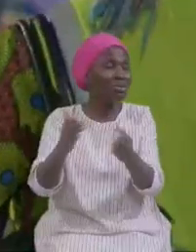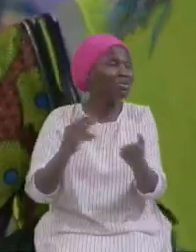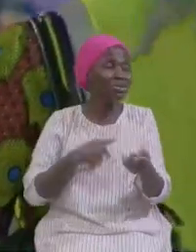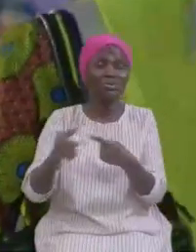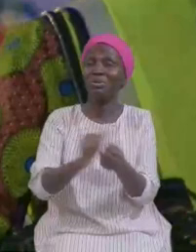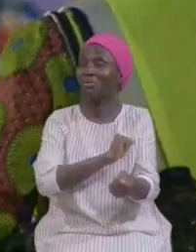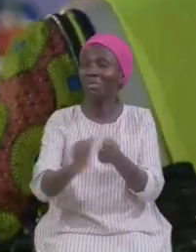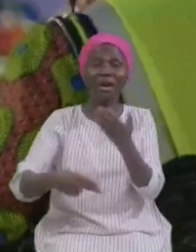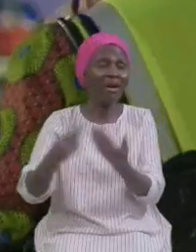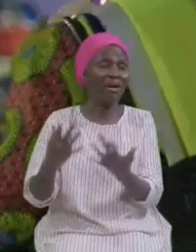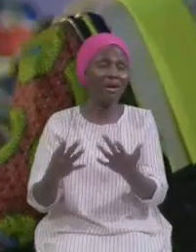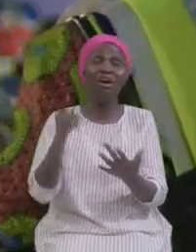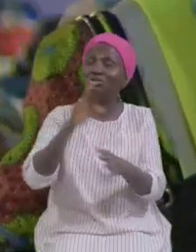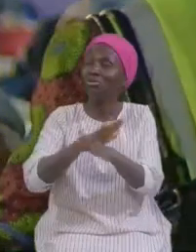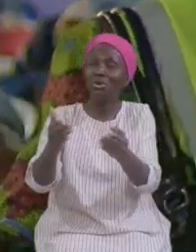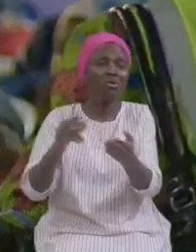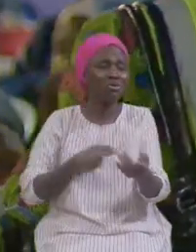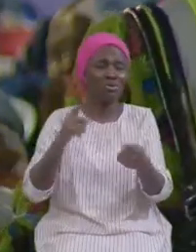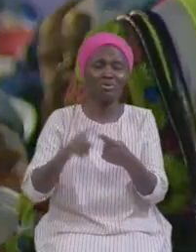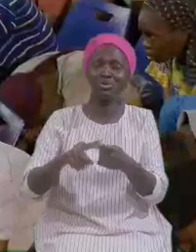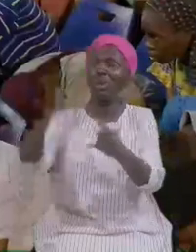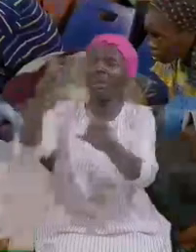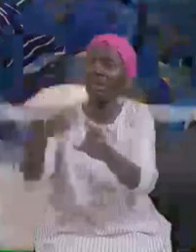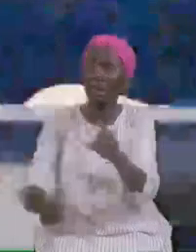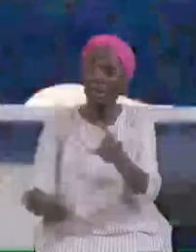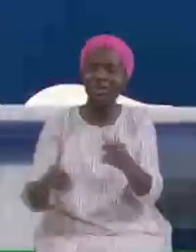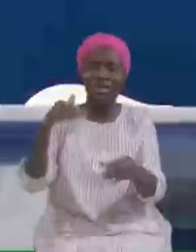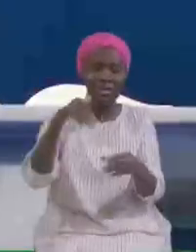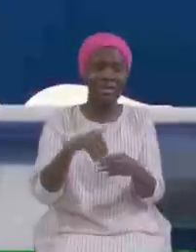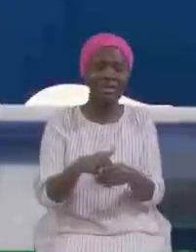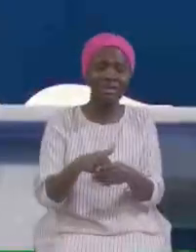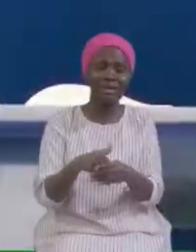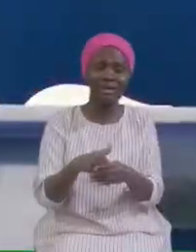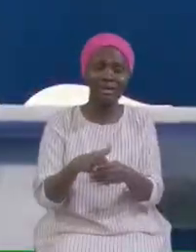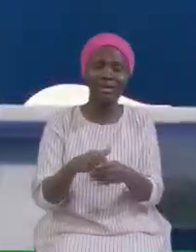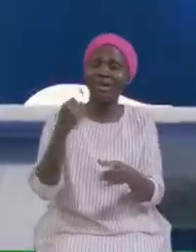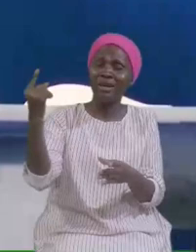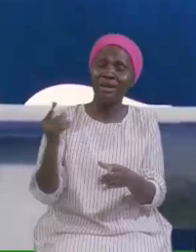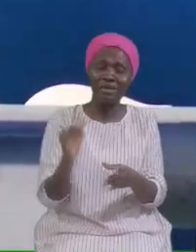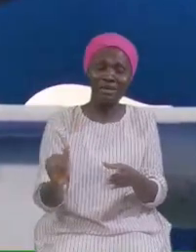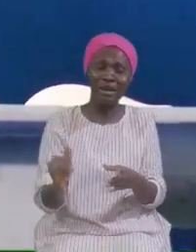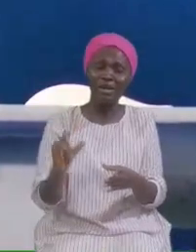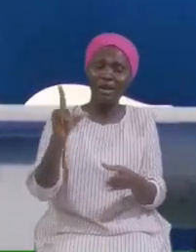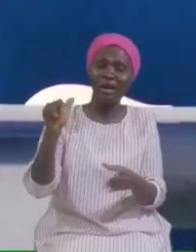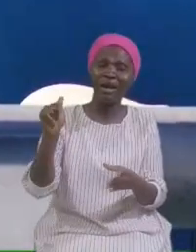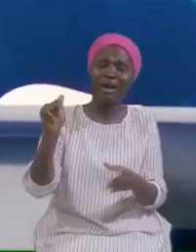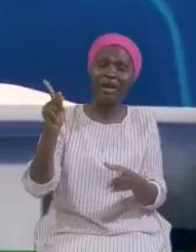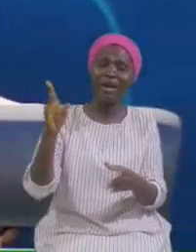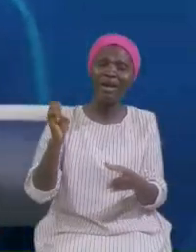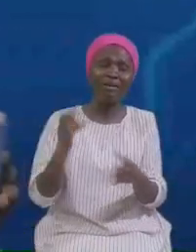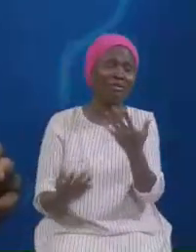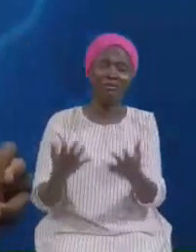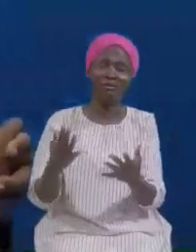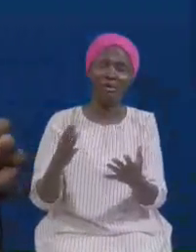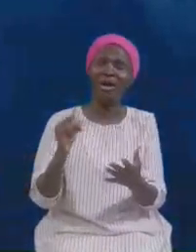nous périssons. Tu ne veux pas que nous finissons dans l'étang ardent de feu.